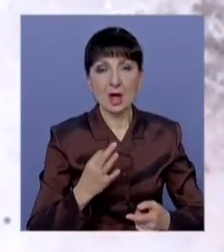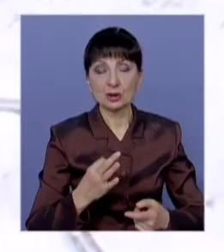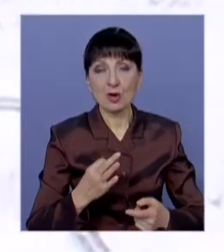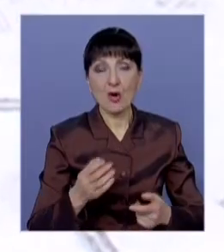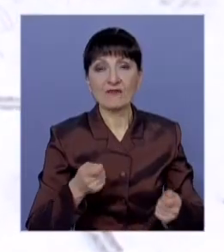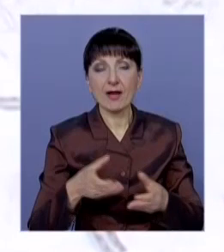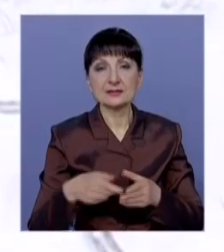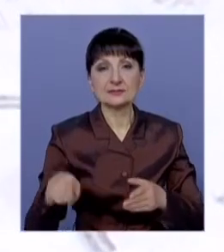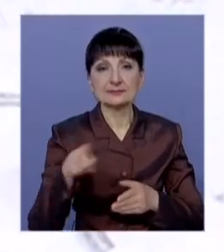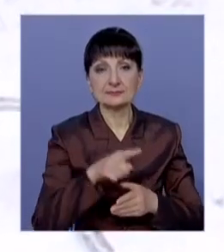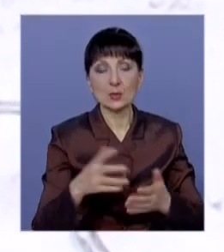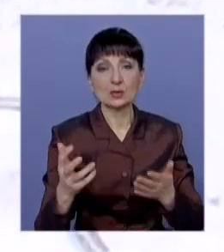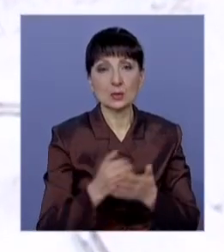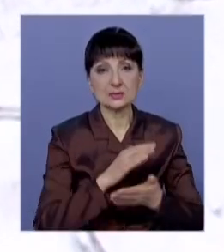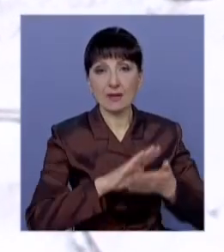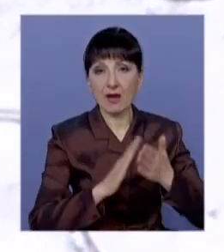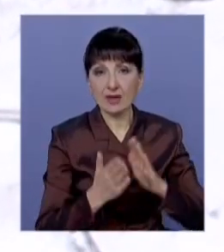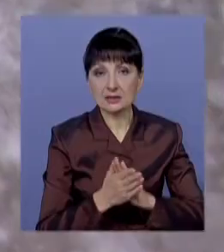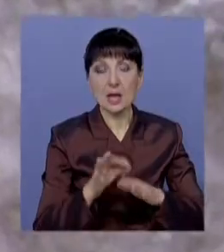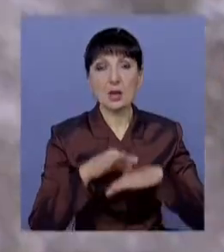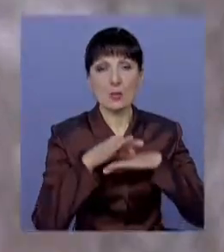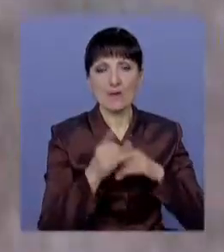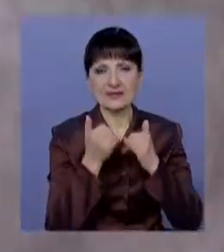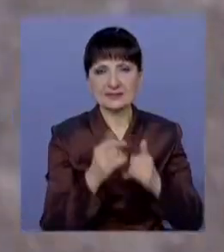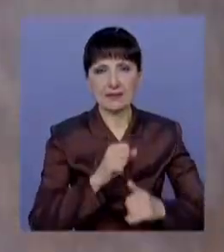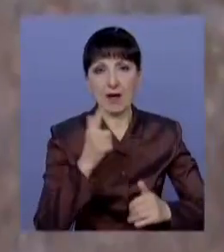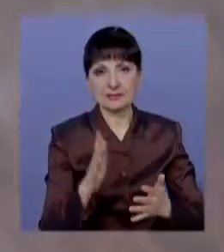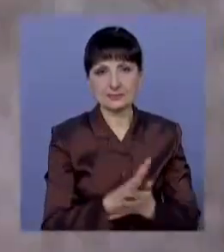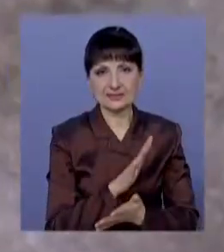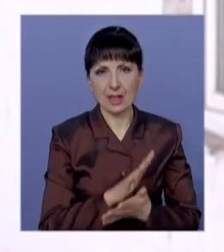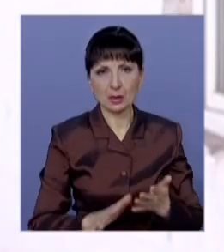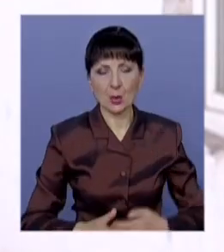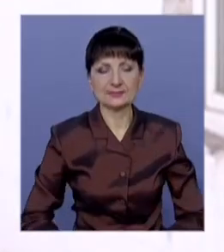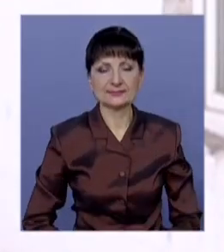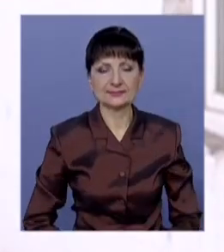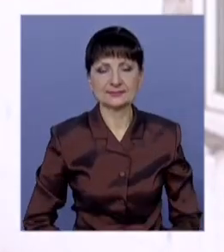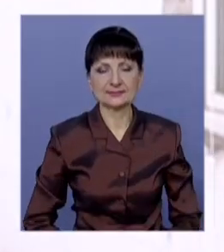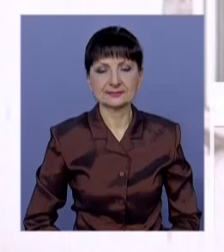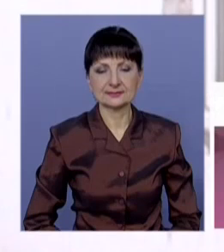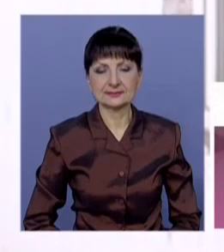властям удалось договориться с подрядчиком и провести газ совершенно бесплатно.